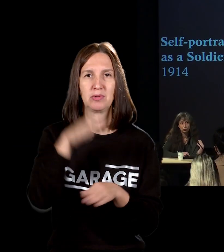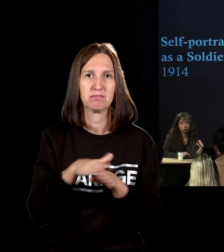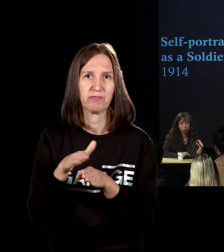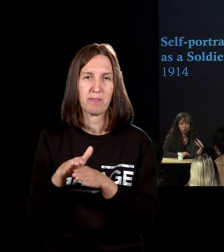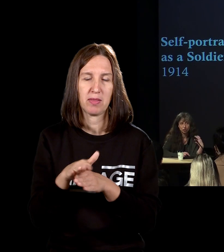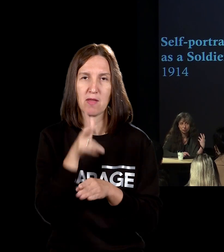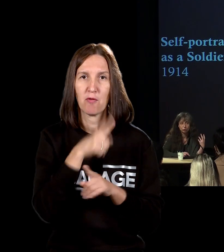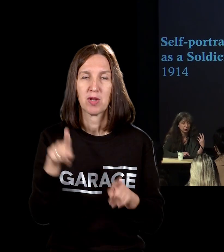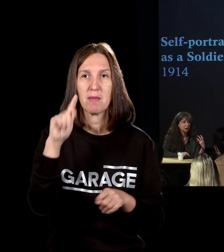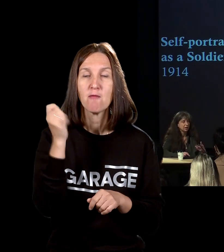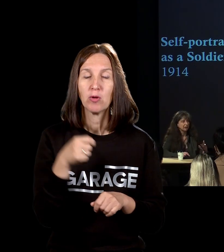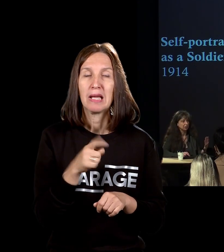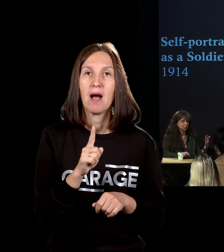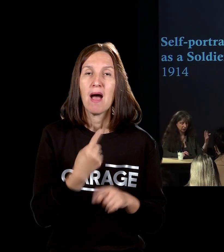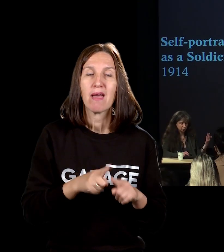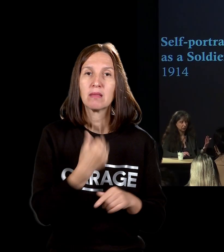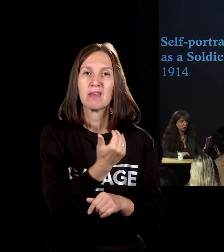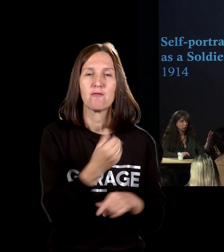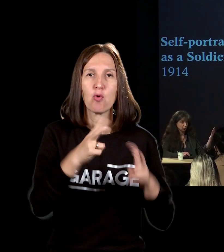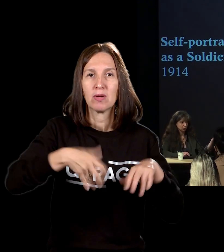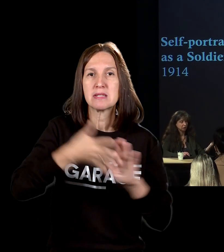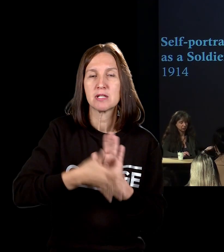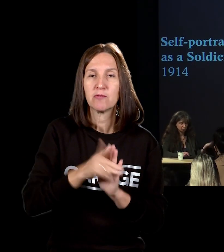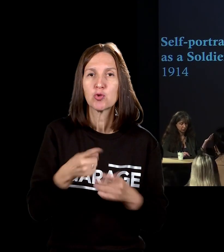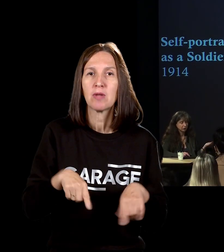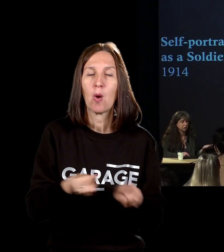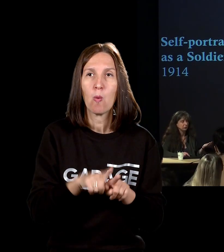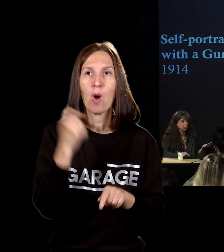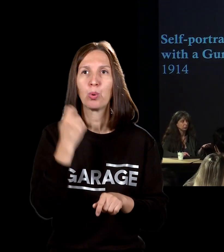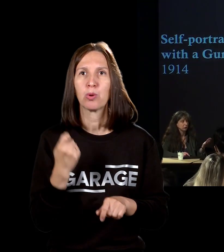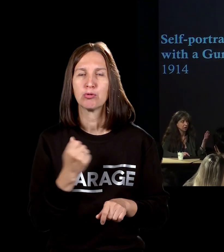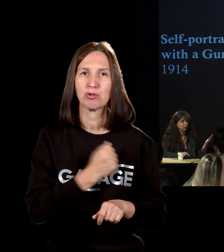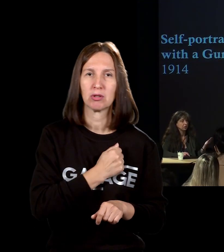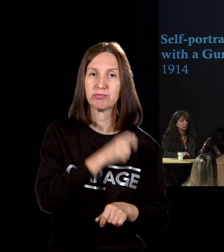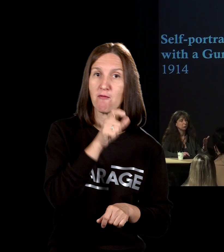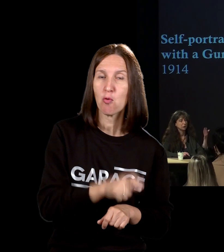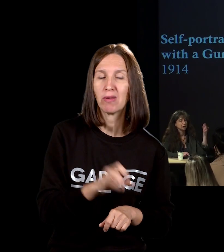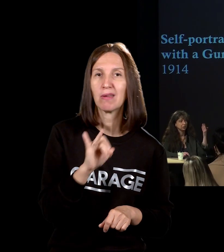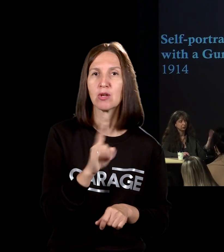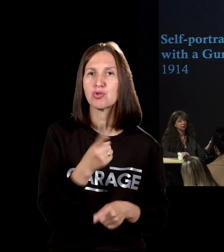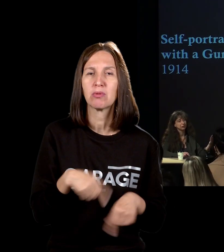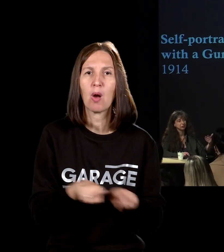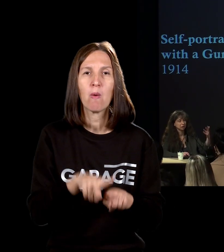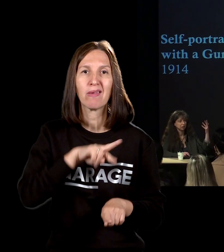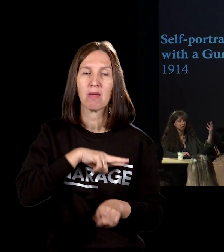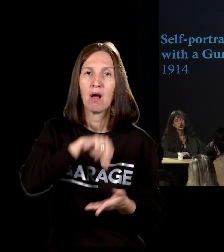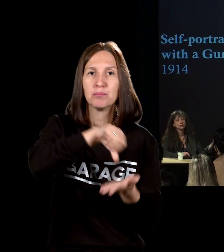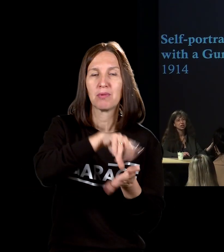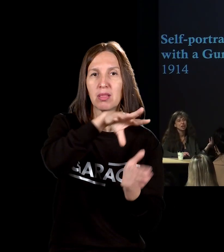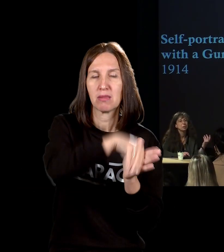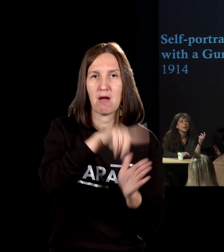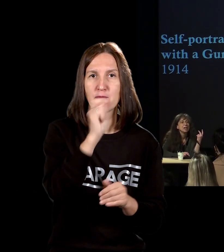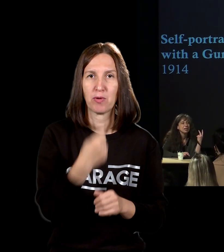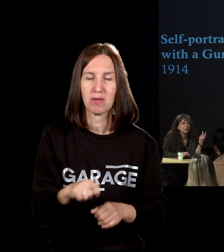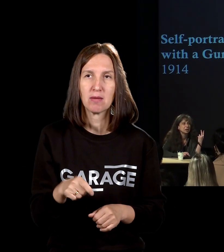что такое художник как воин. И вот эти два, как бы, автопортрет его как солдата, автопортрет